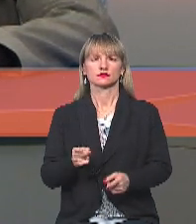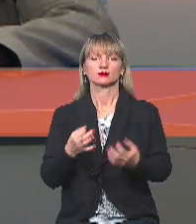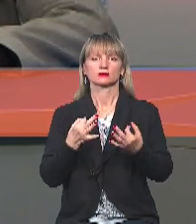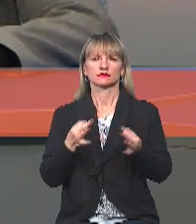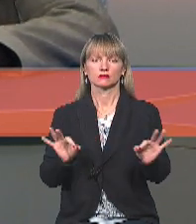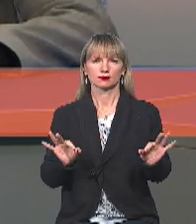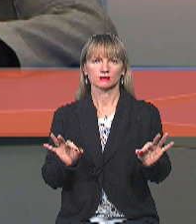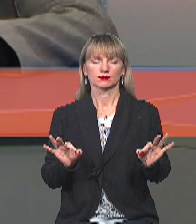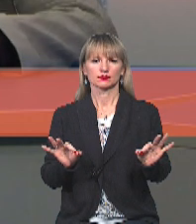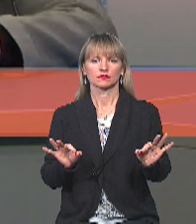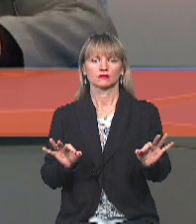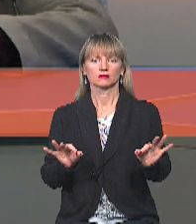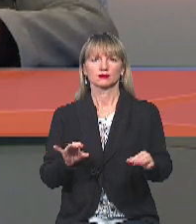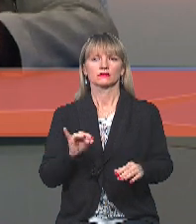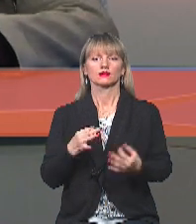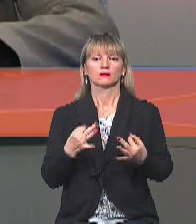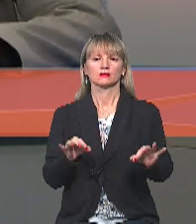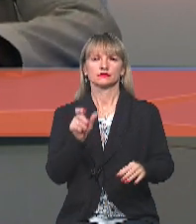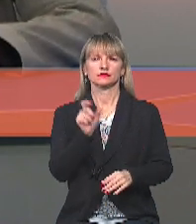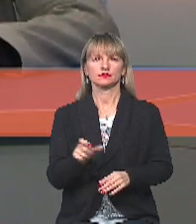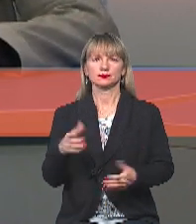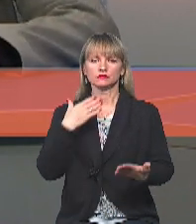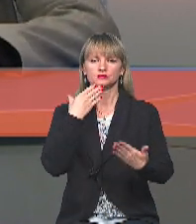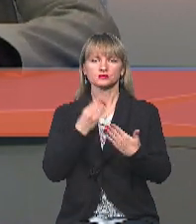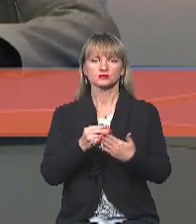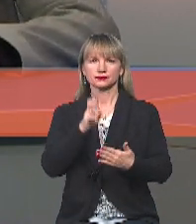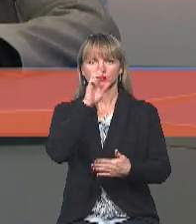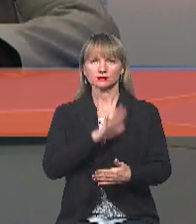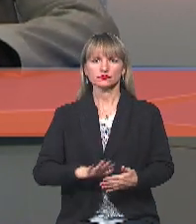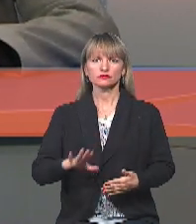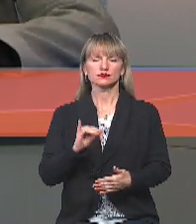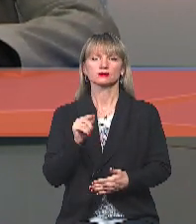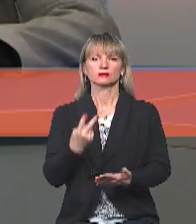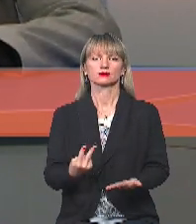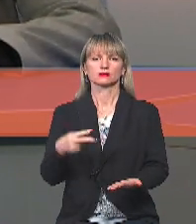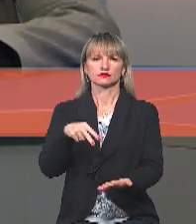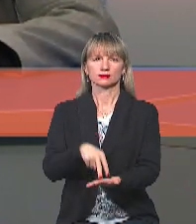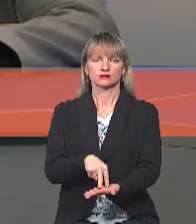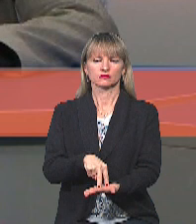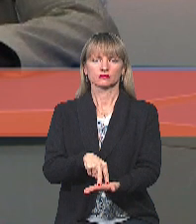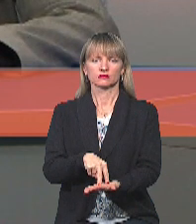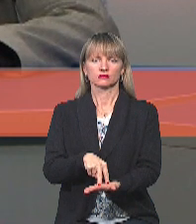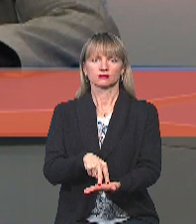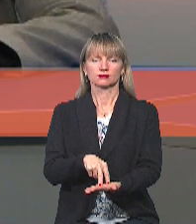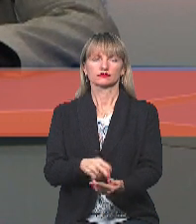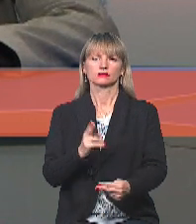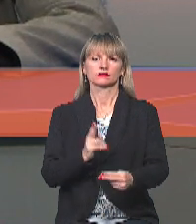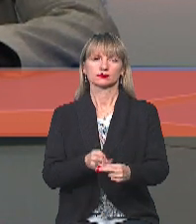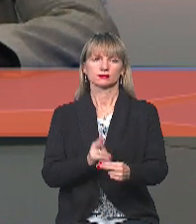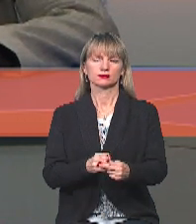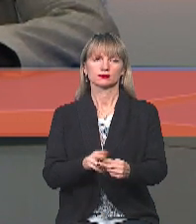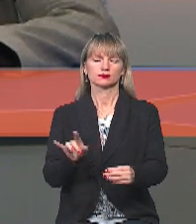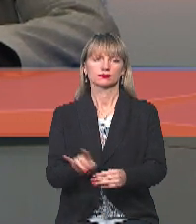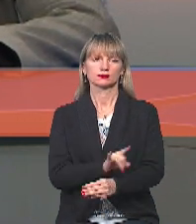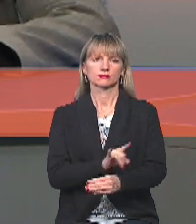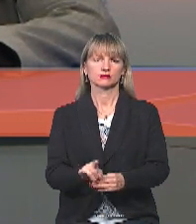і вільний громадянин своєї країни. І ти став на заваді